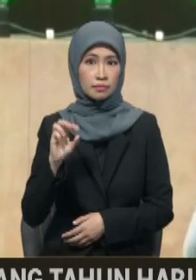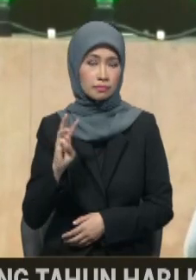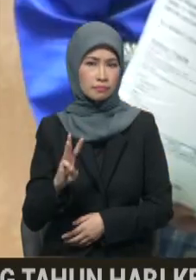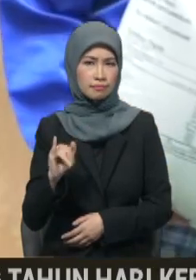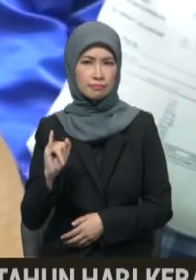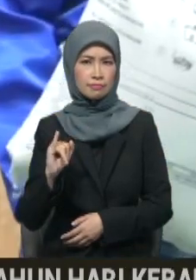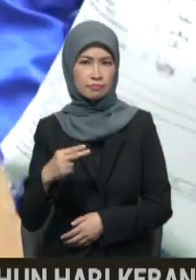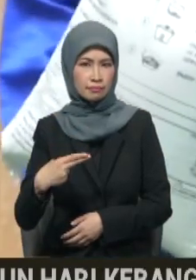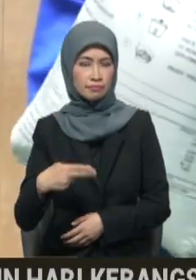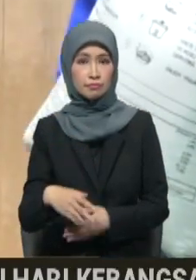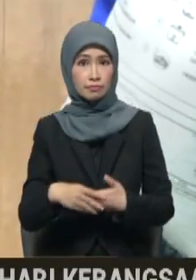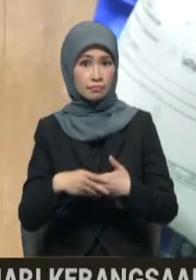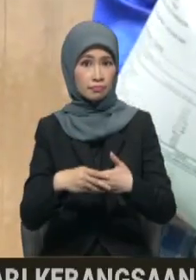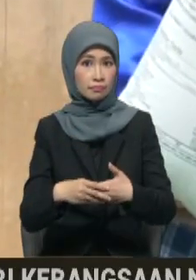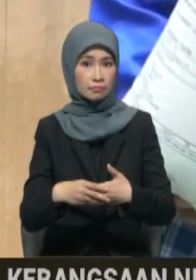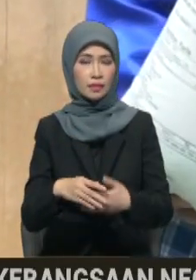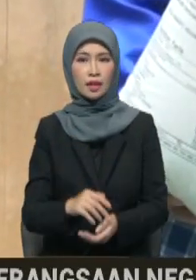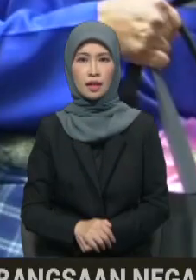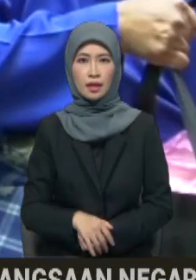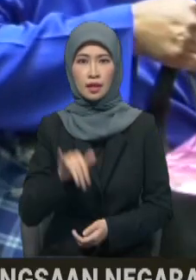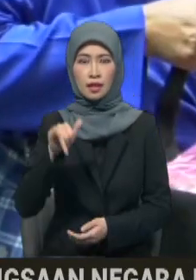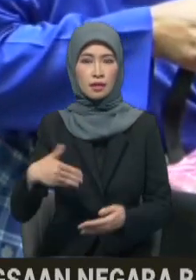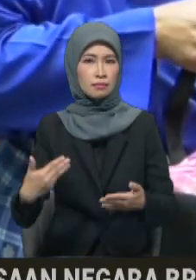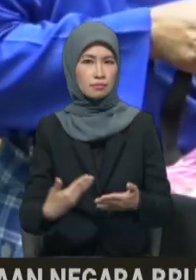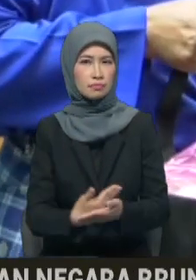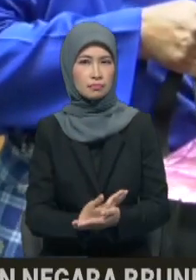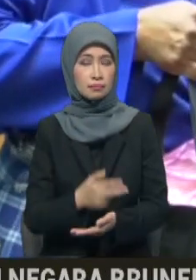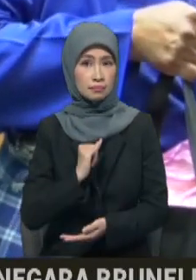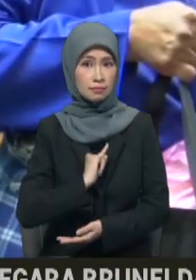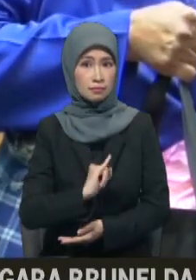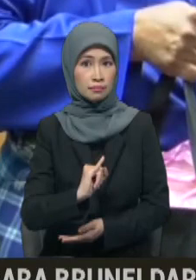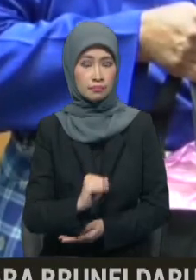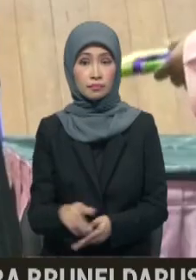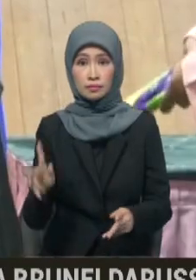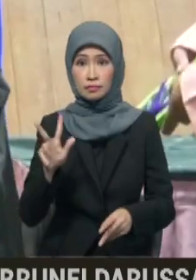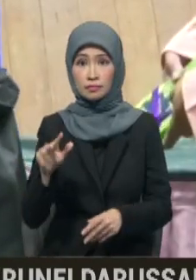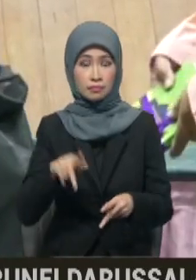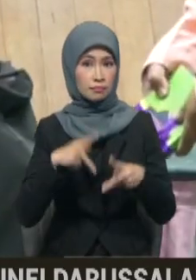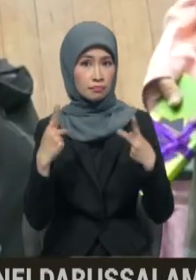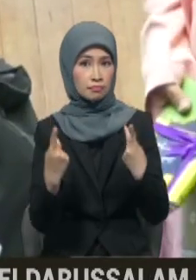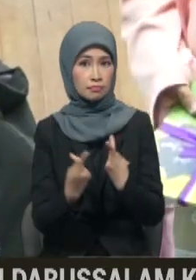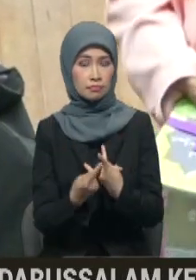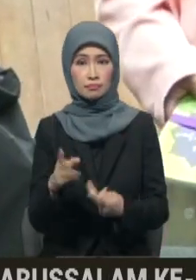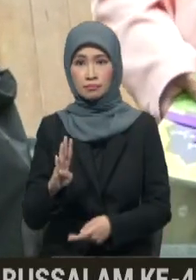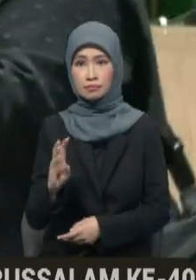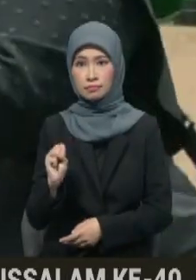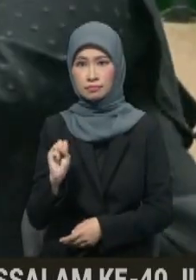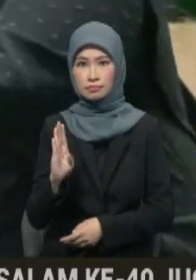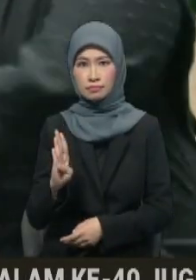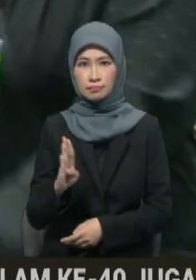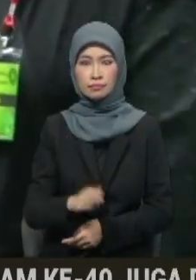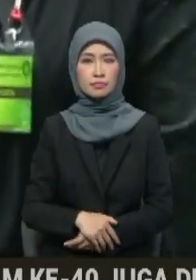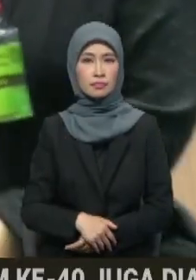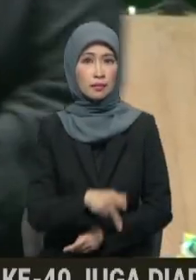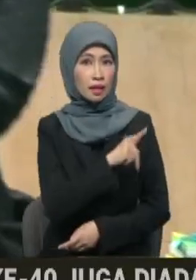Siri bimbingan mualaf juga diserahkan kepada 30 buah keluarga mualaf dari daerah Brunei dan Muara projek dikendalikan